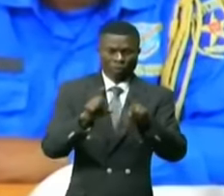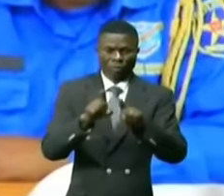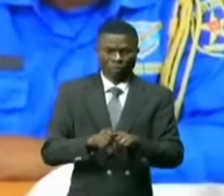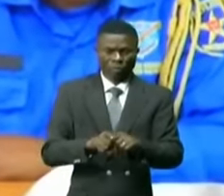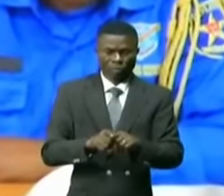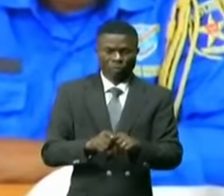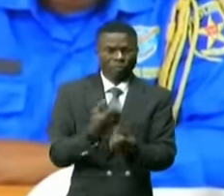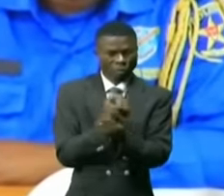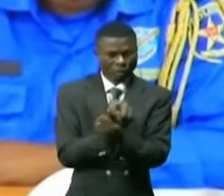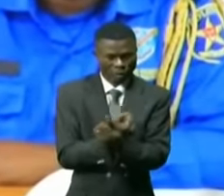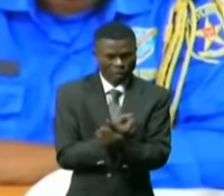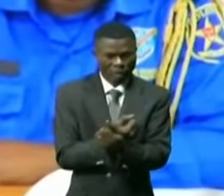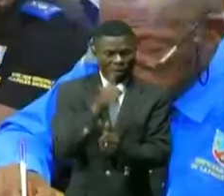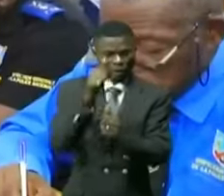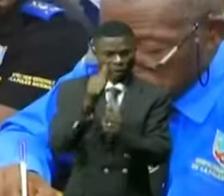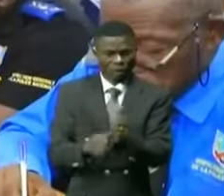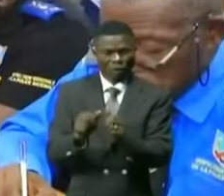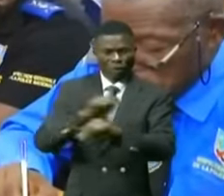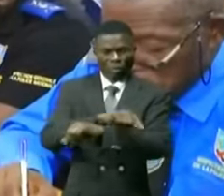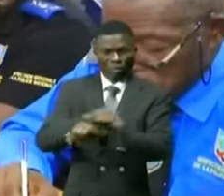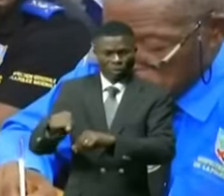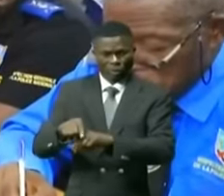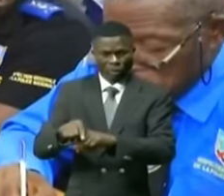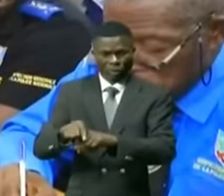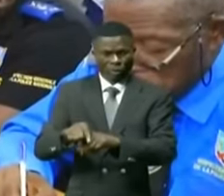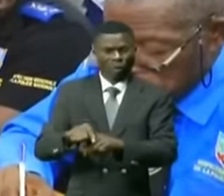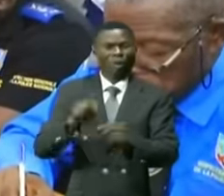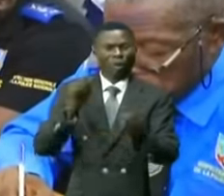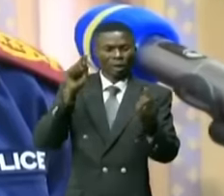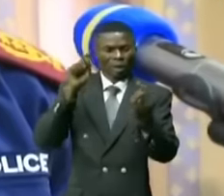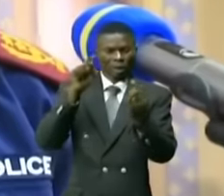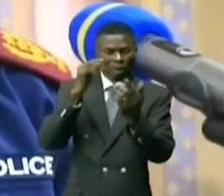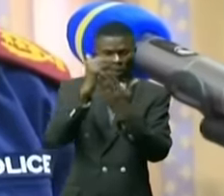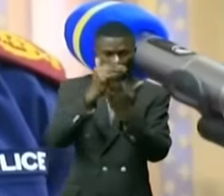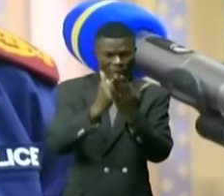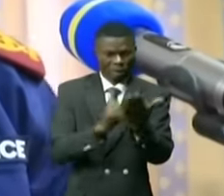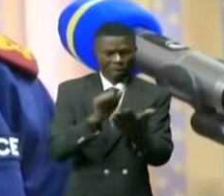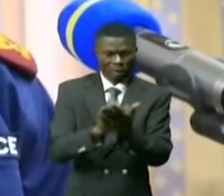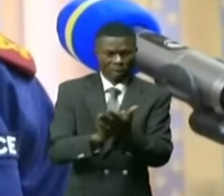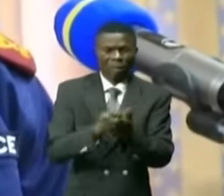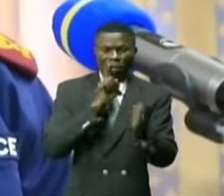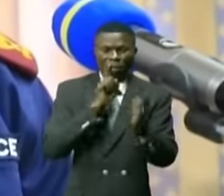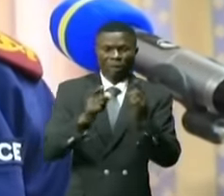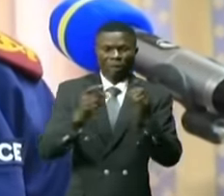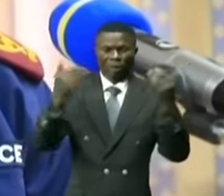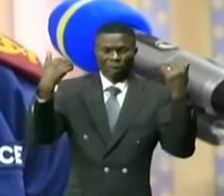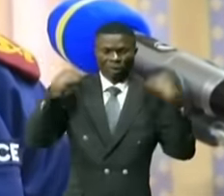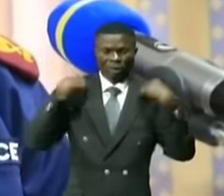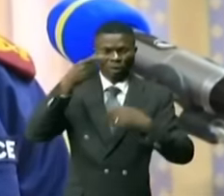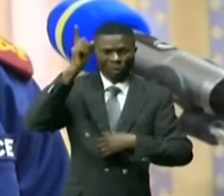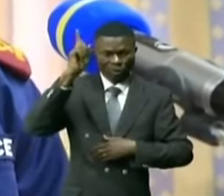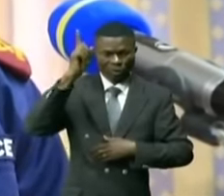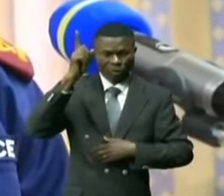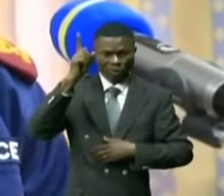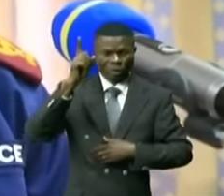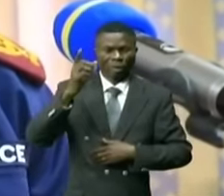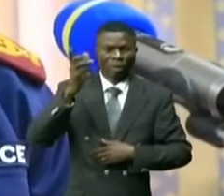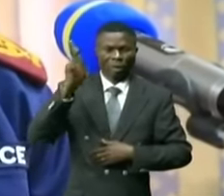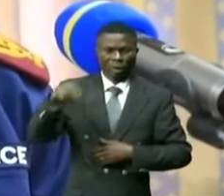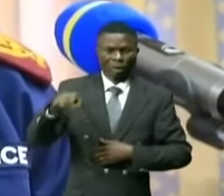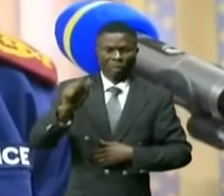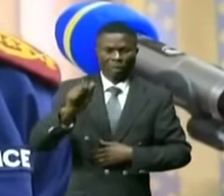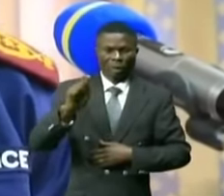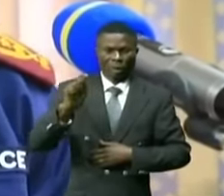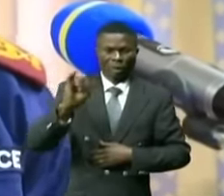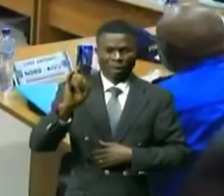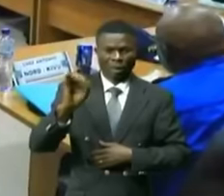que la discipline de chaque antenne. Tels sont les sujets évoqués par le commissaire divisionnaire principal Patience Mouchidiave.